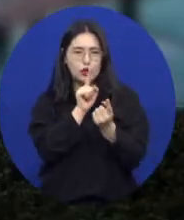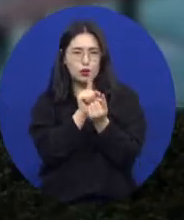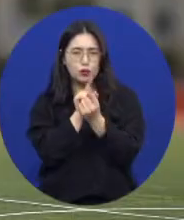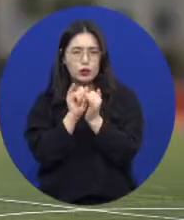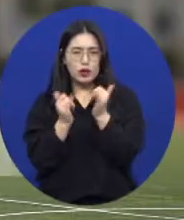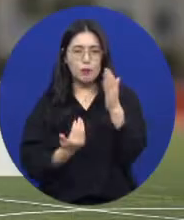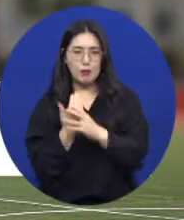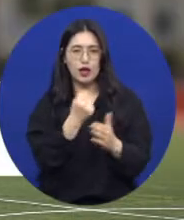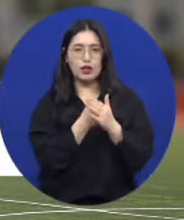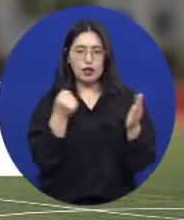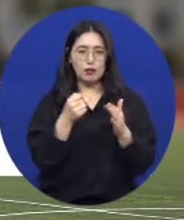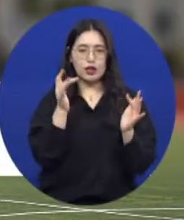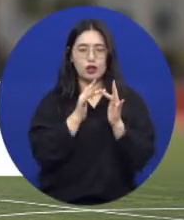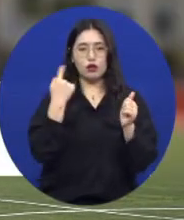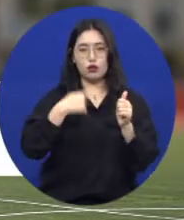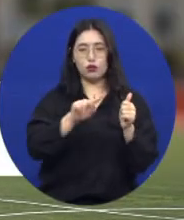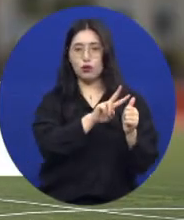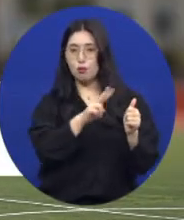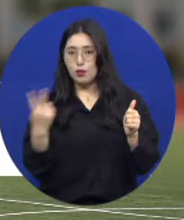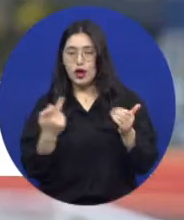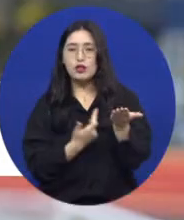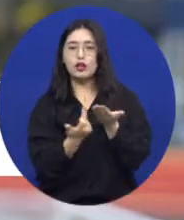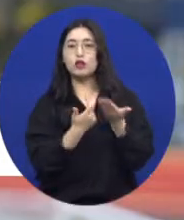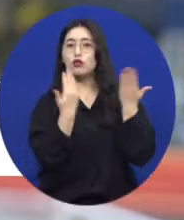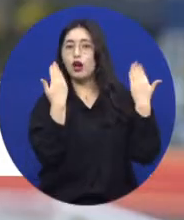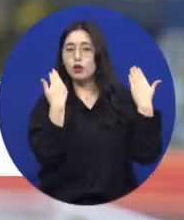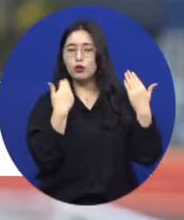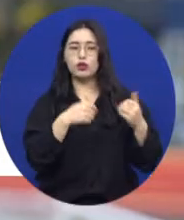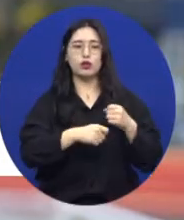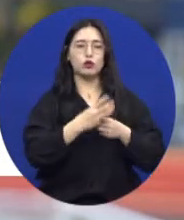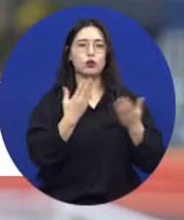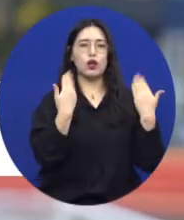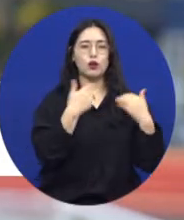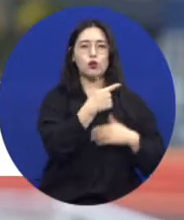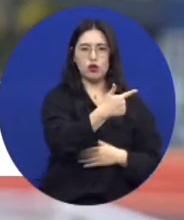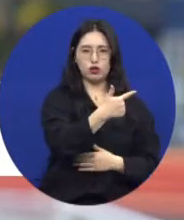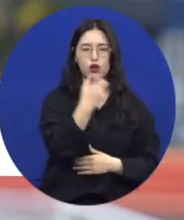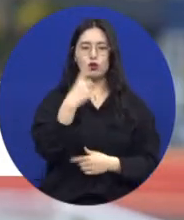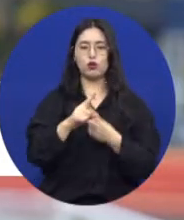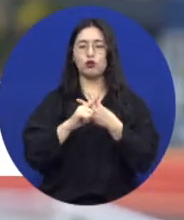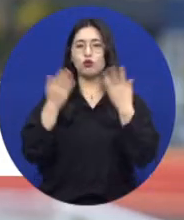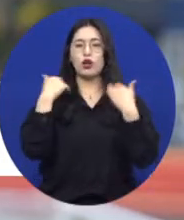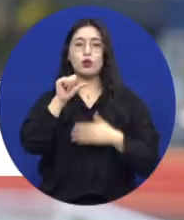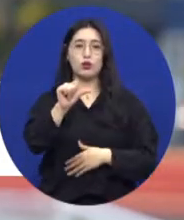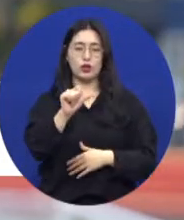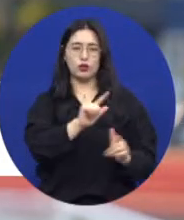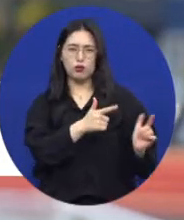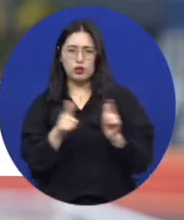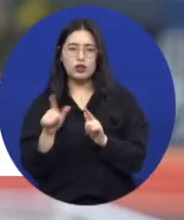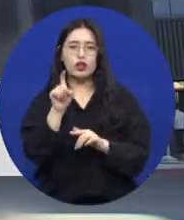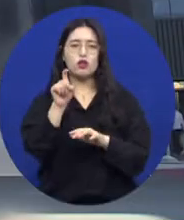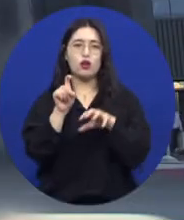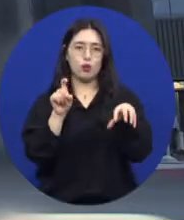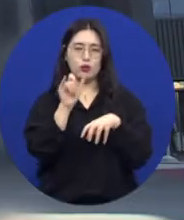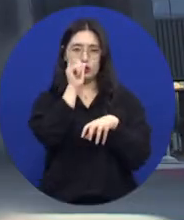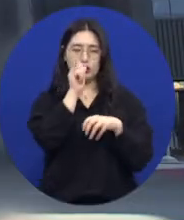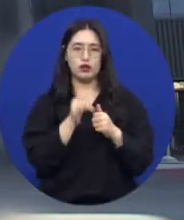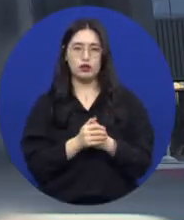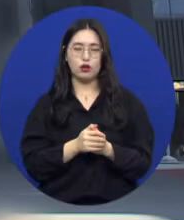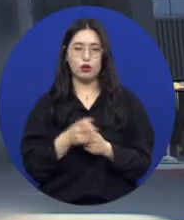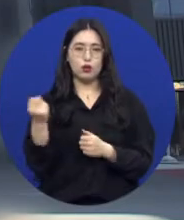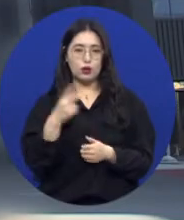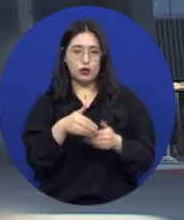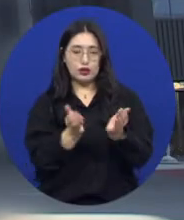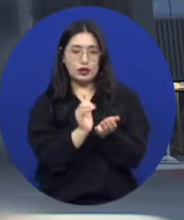발생하면서 원격 수업 으로 전환된 제주지역 학교는 초등학교 6 복과 중학교 5곳 등 11곳 또